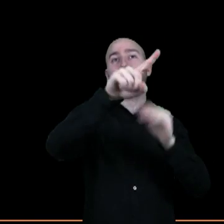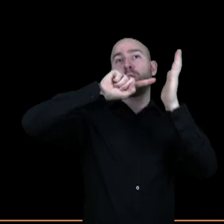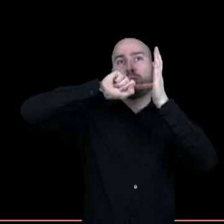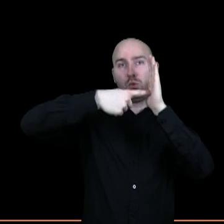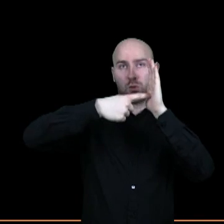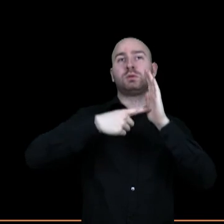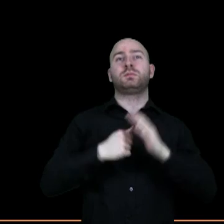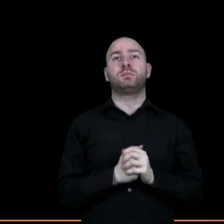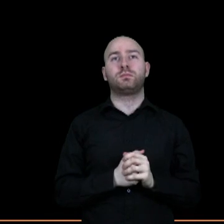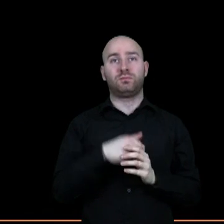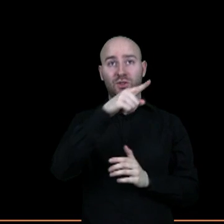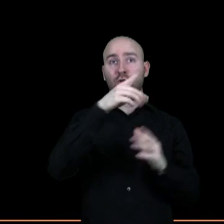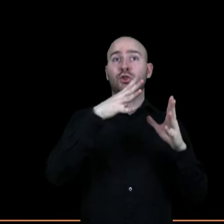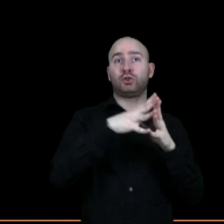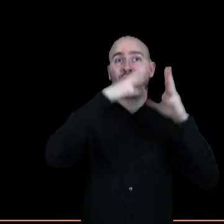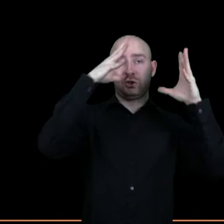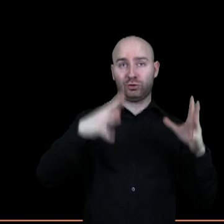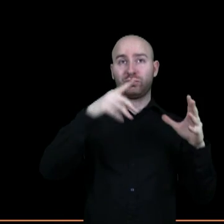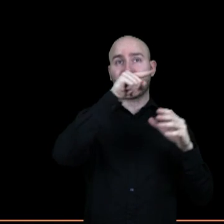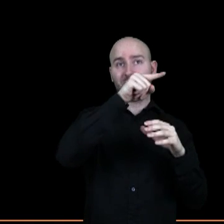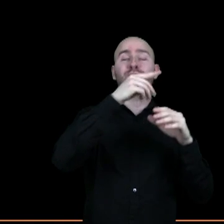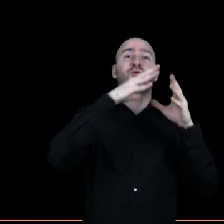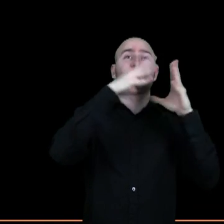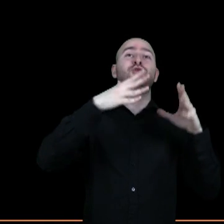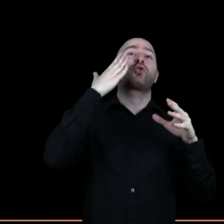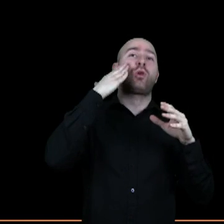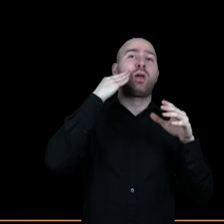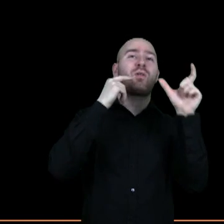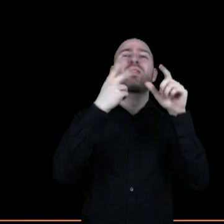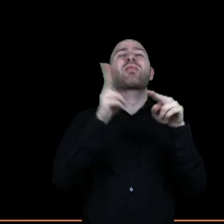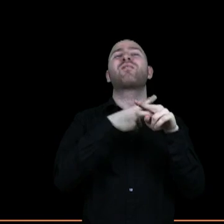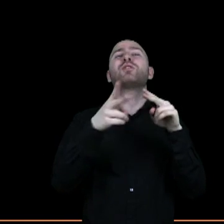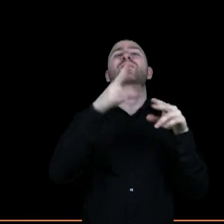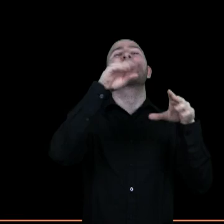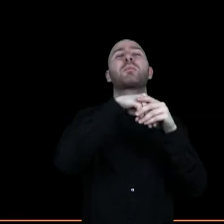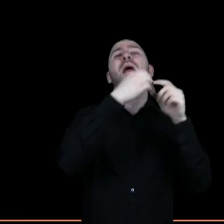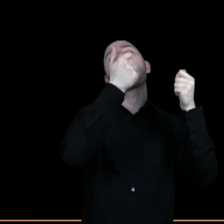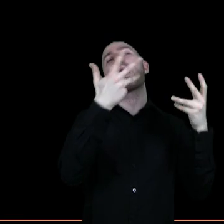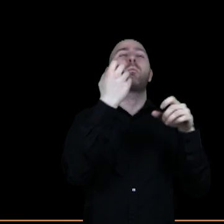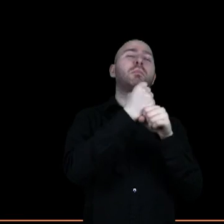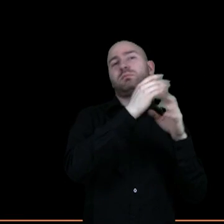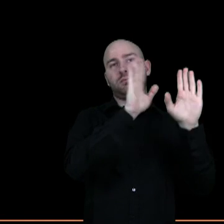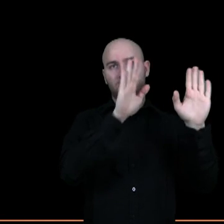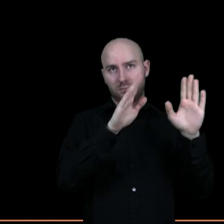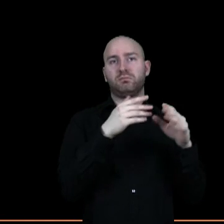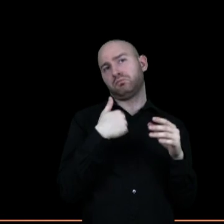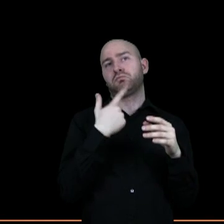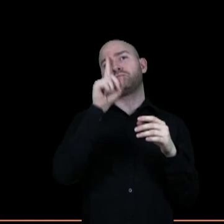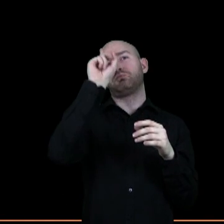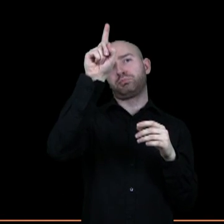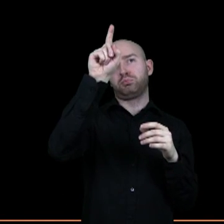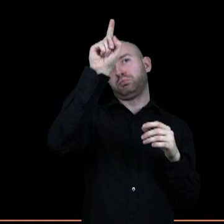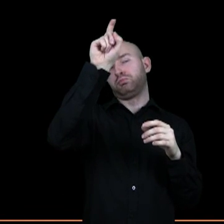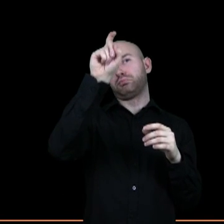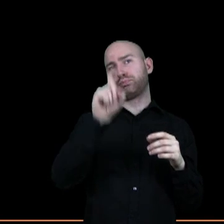Przypisałem do tego pola formułę mnożącą 10 tysięcy dolarów przez to pole. Bez względu na to, co